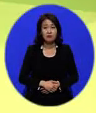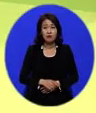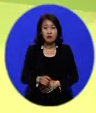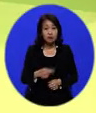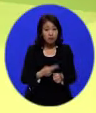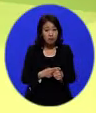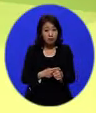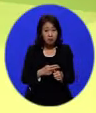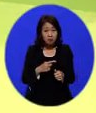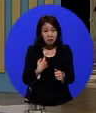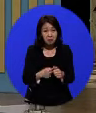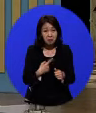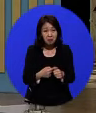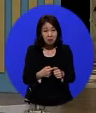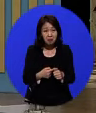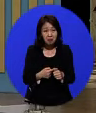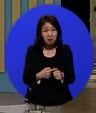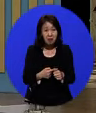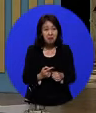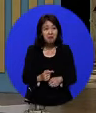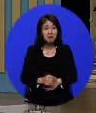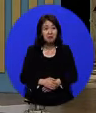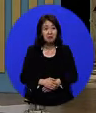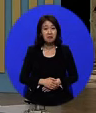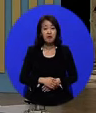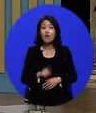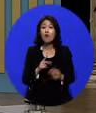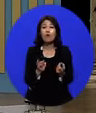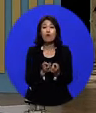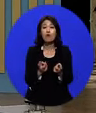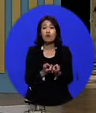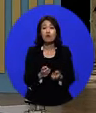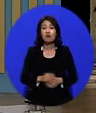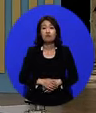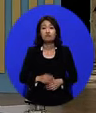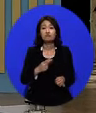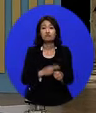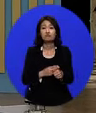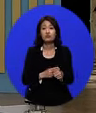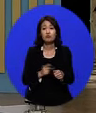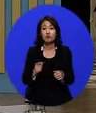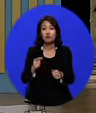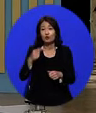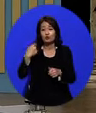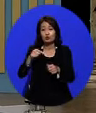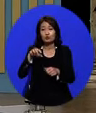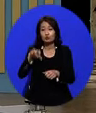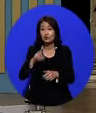뭐라고 선생님한테 욕했다고? 그래서 어떻게 됐어? 선생님 교육청에 신고한대요.